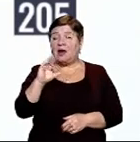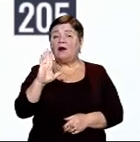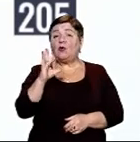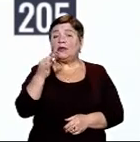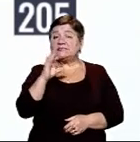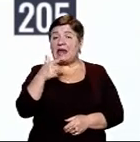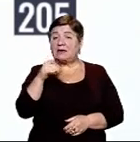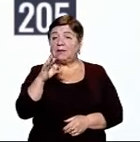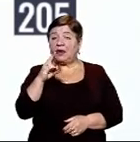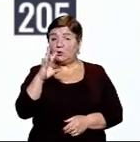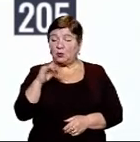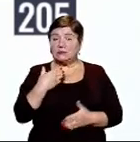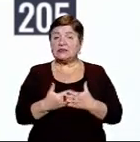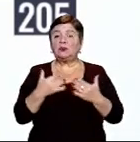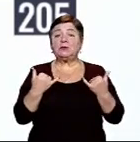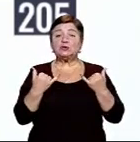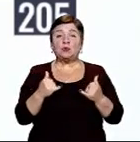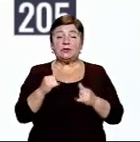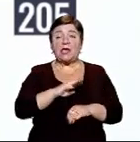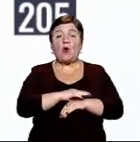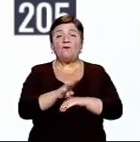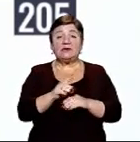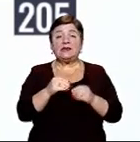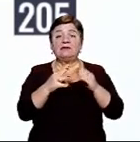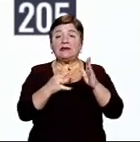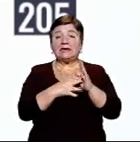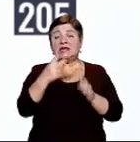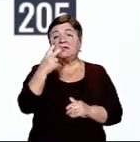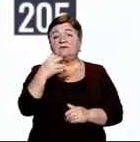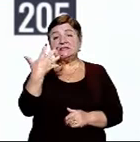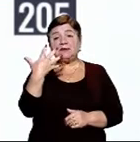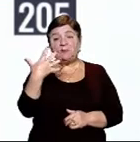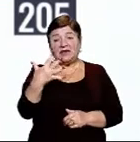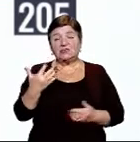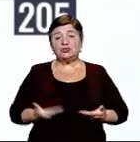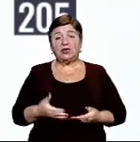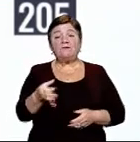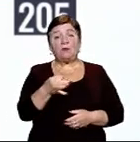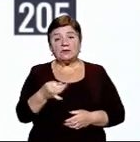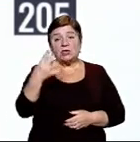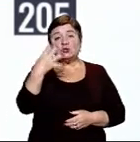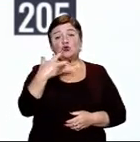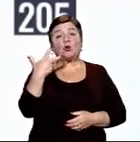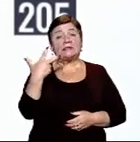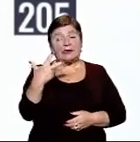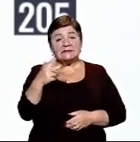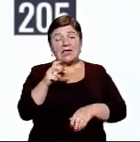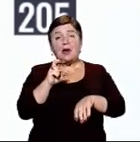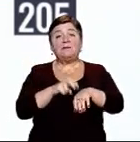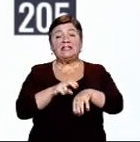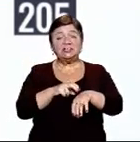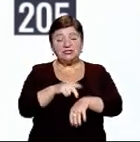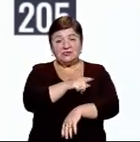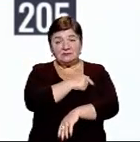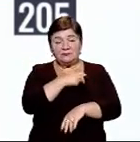Олексій Гетьманенко. Станом на сьогодні COVID-19 мають 205 жителів області. Із них 43 – це медичні